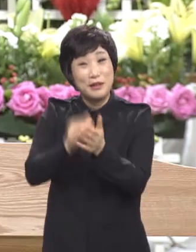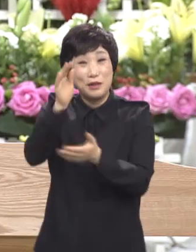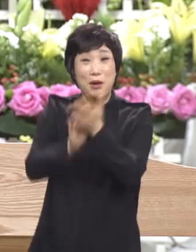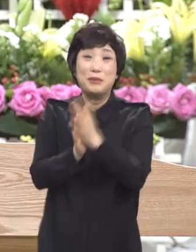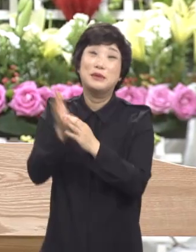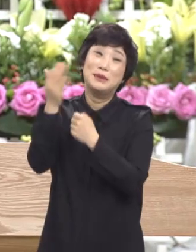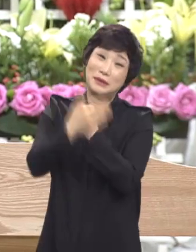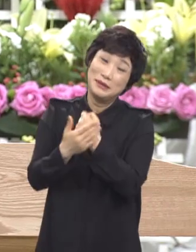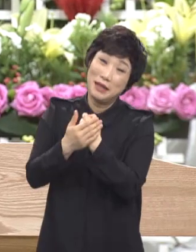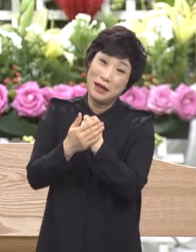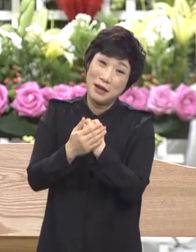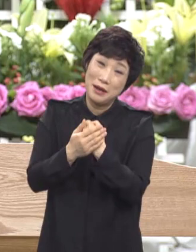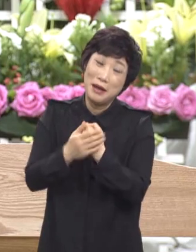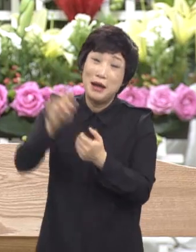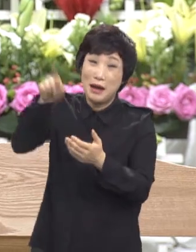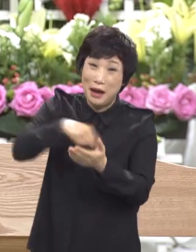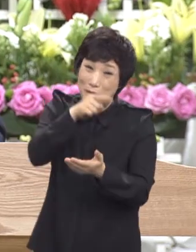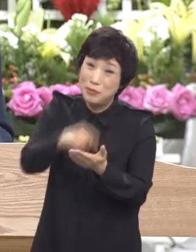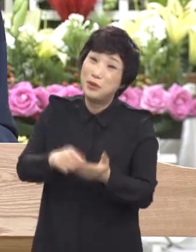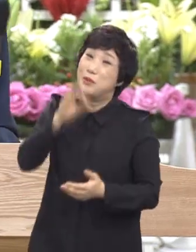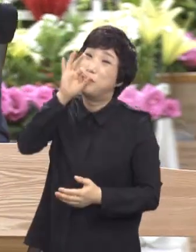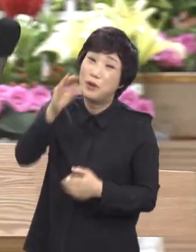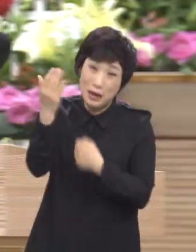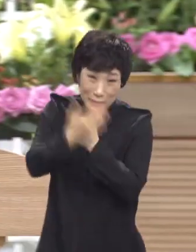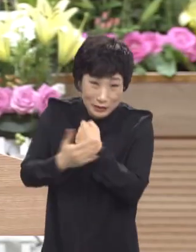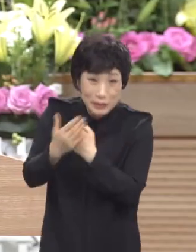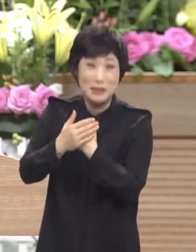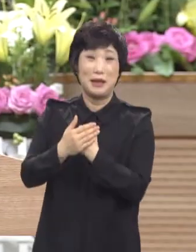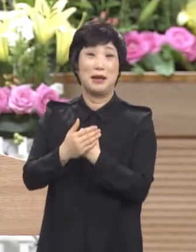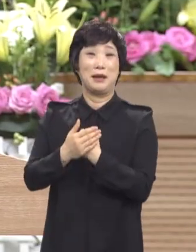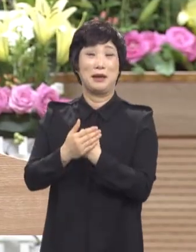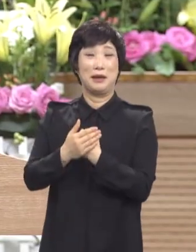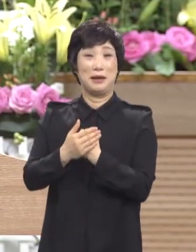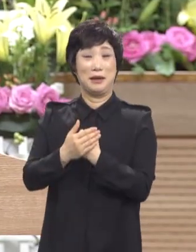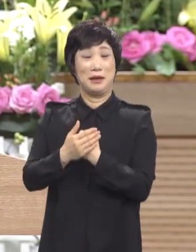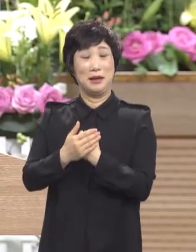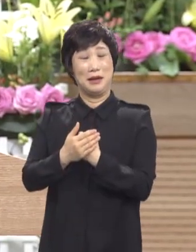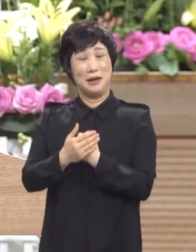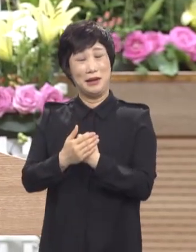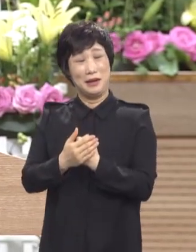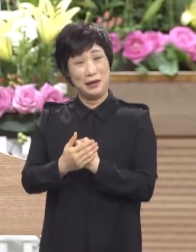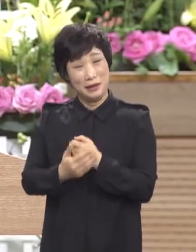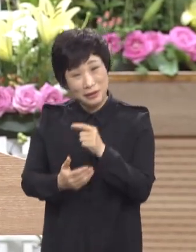은혜, 갚을 길 없는 은혜.